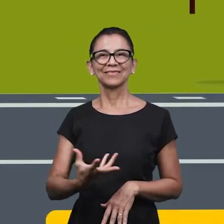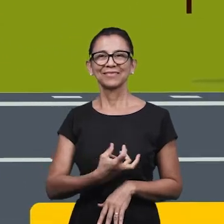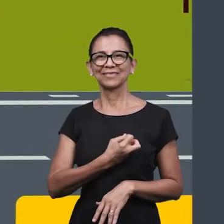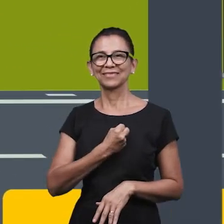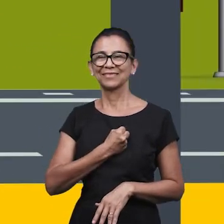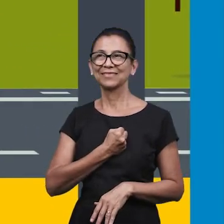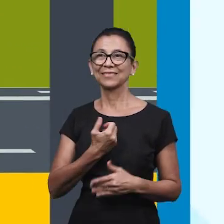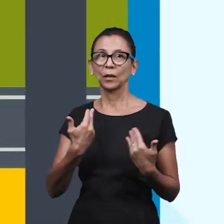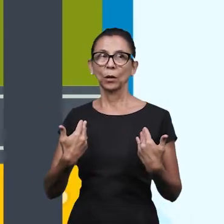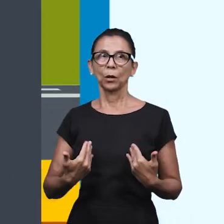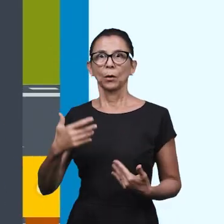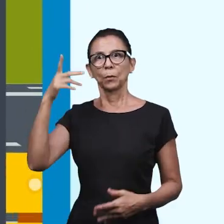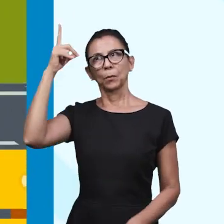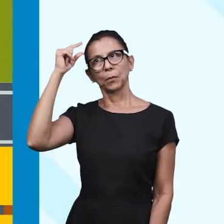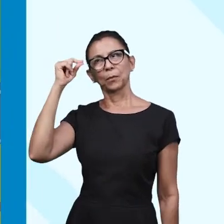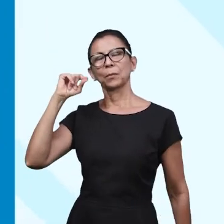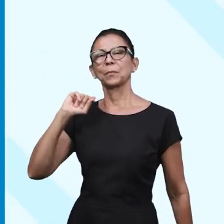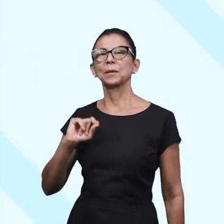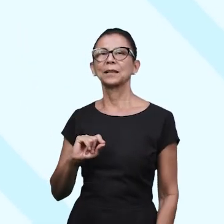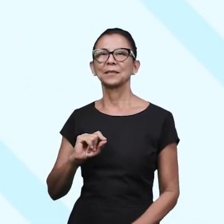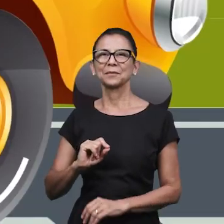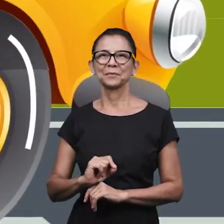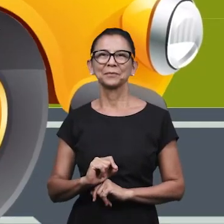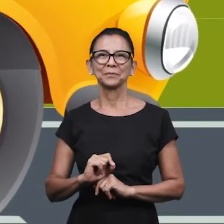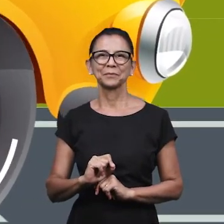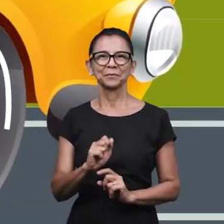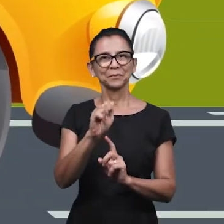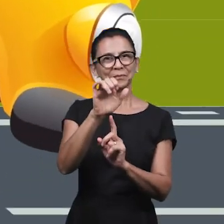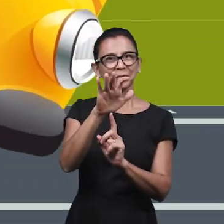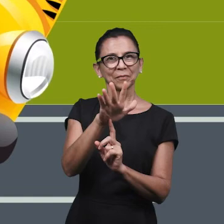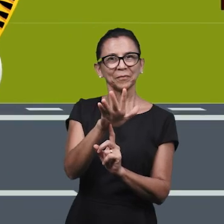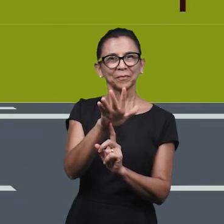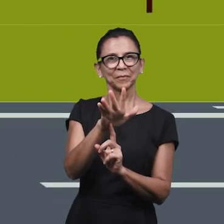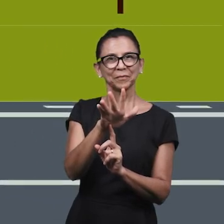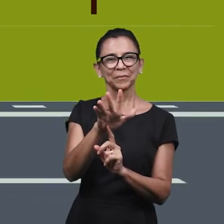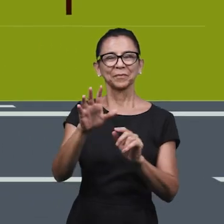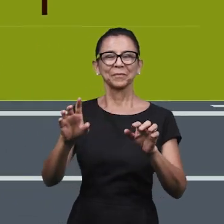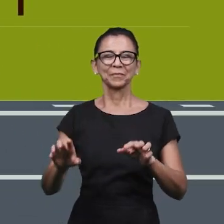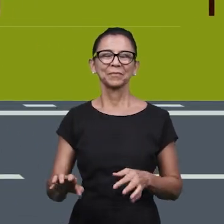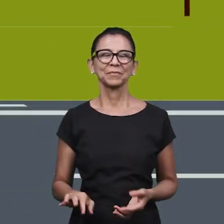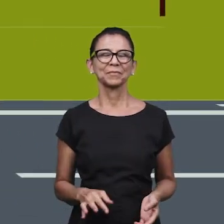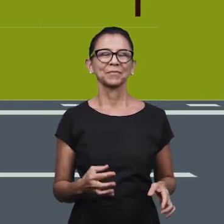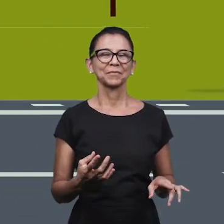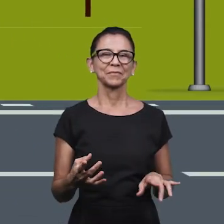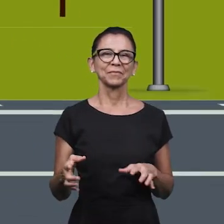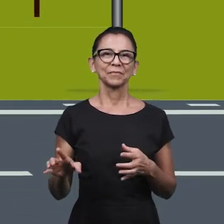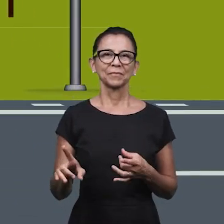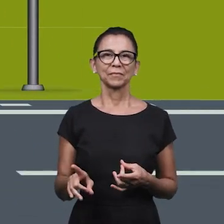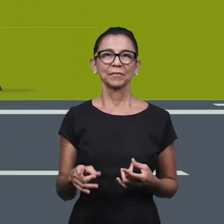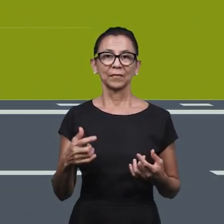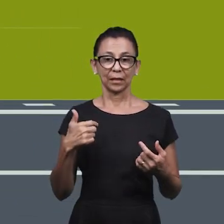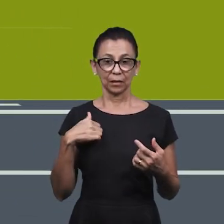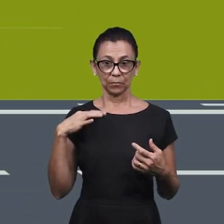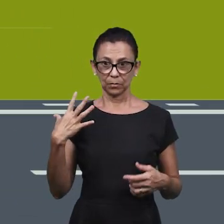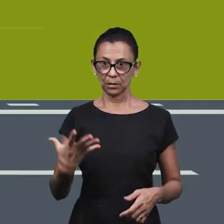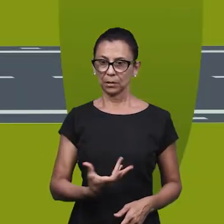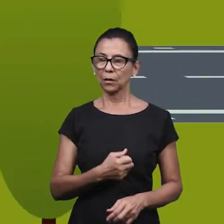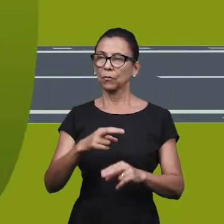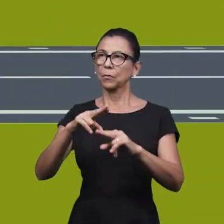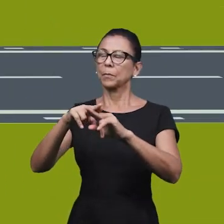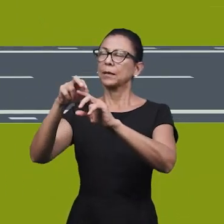me salvou. Eu fui salvo pela graça que em mim